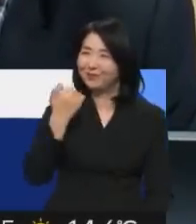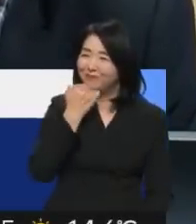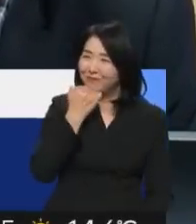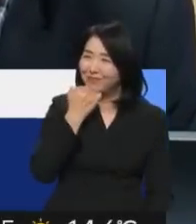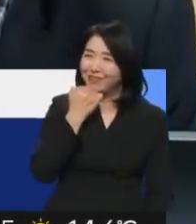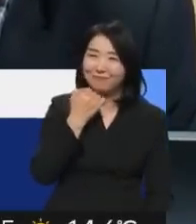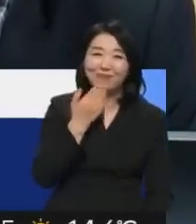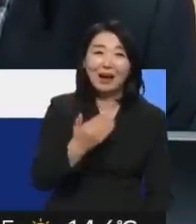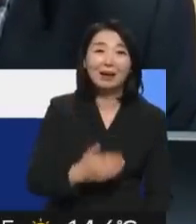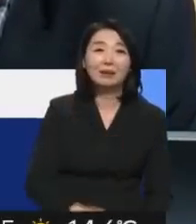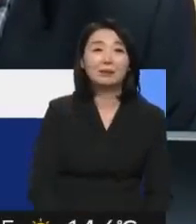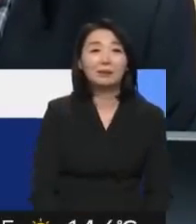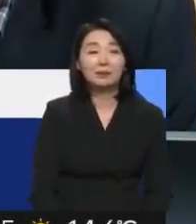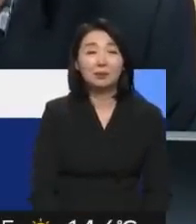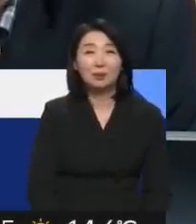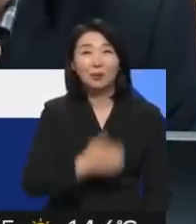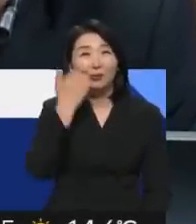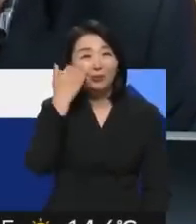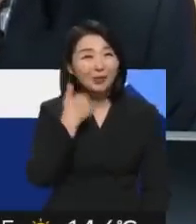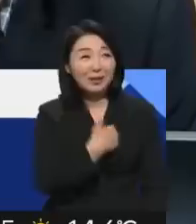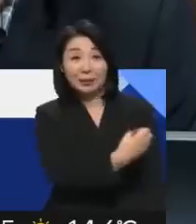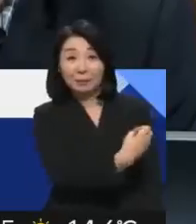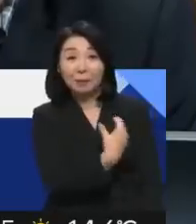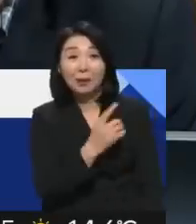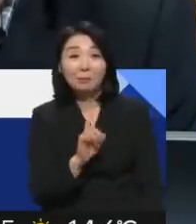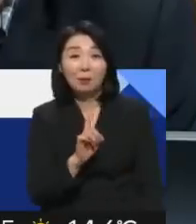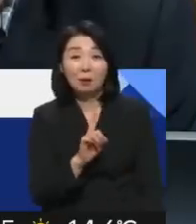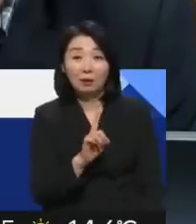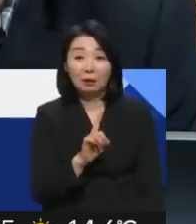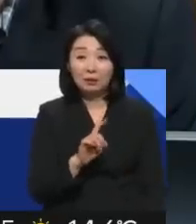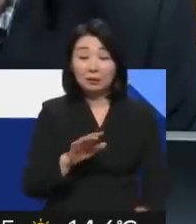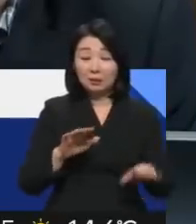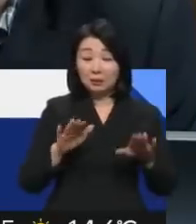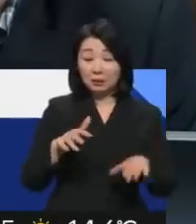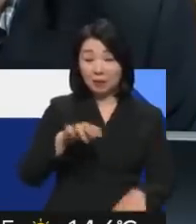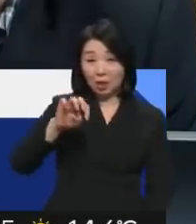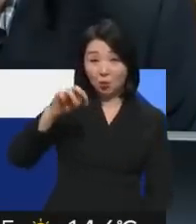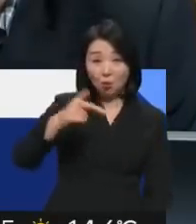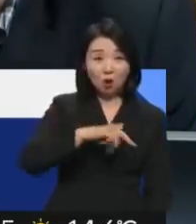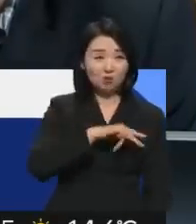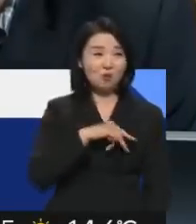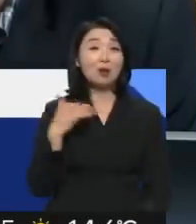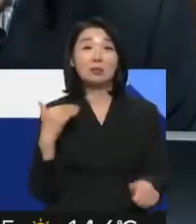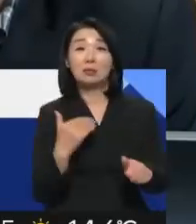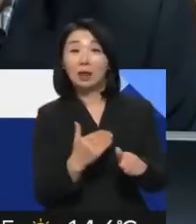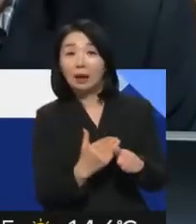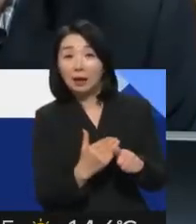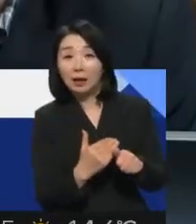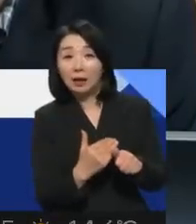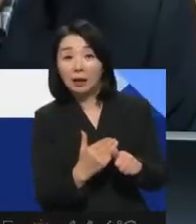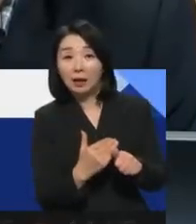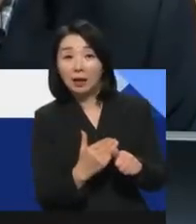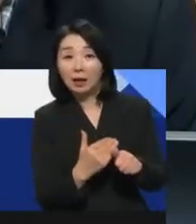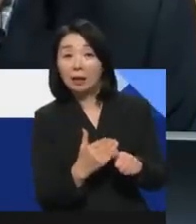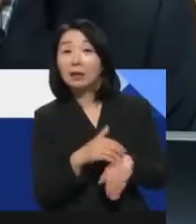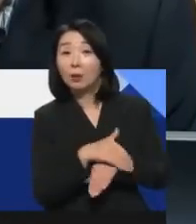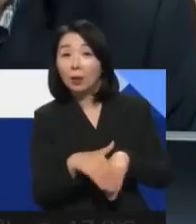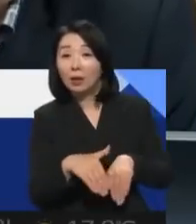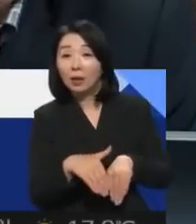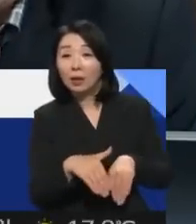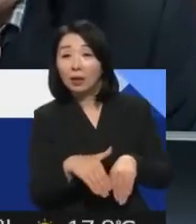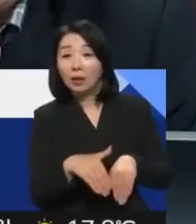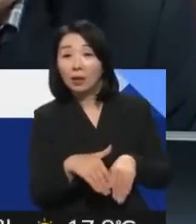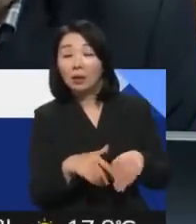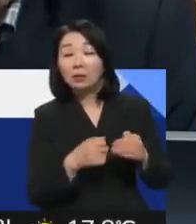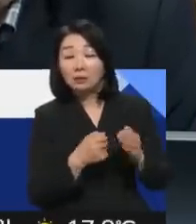얘기하자면은 어떤 사람이 저한테 이렇게 얘기했어요. 우리가 이제 권성동 원내대표 자를 테니까 어떻게든 쭉 그 할